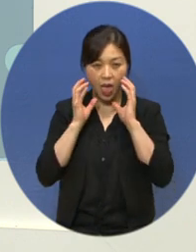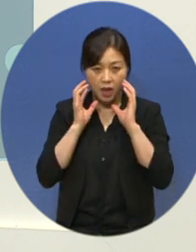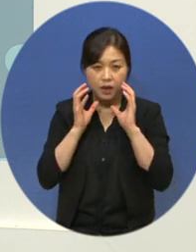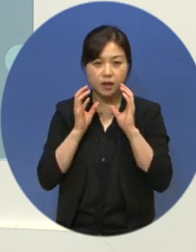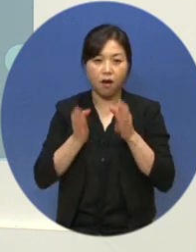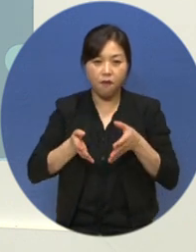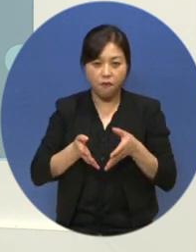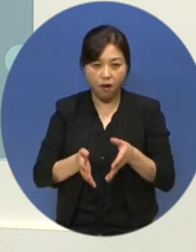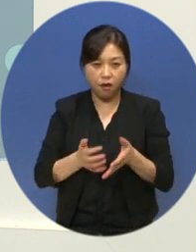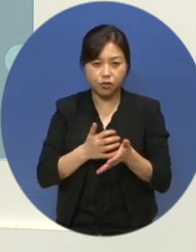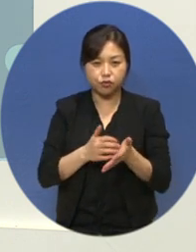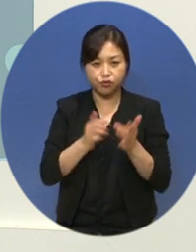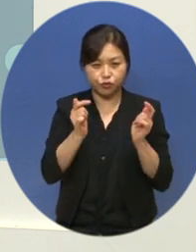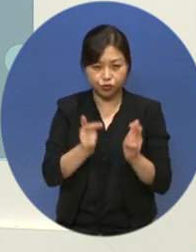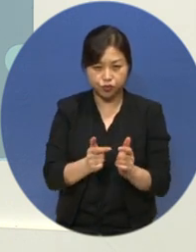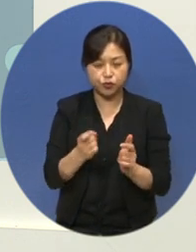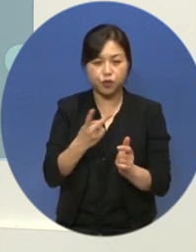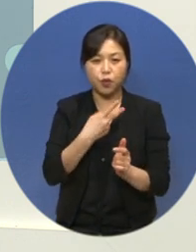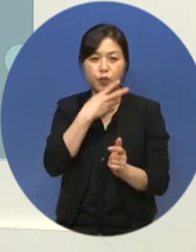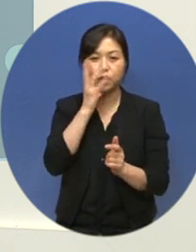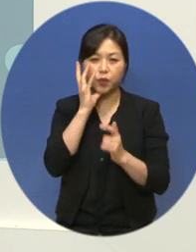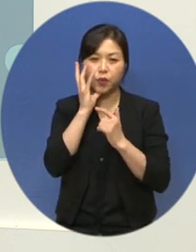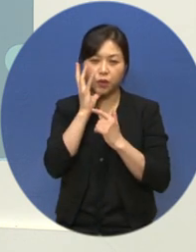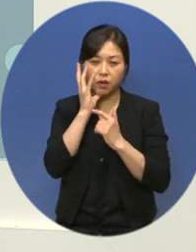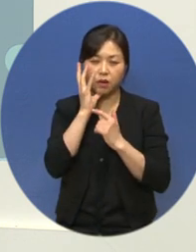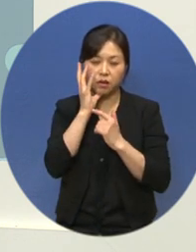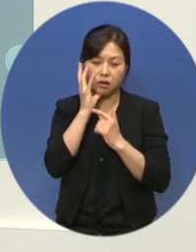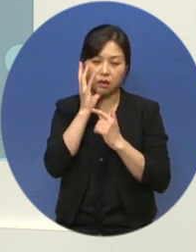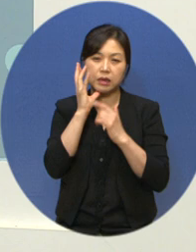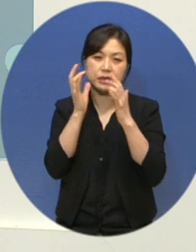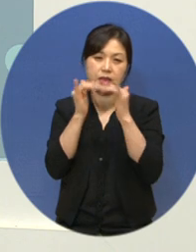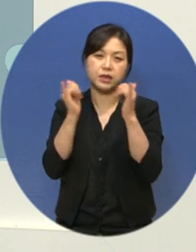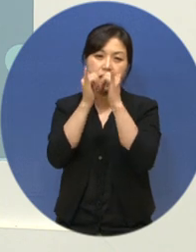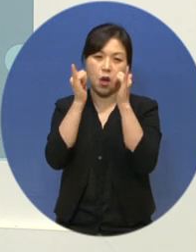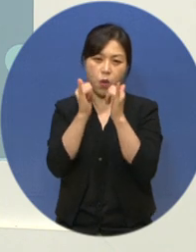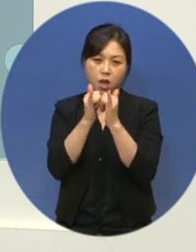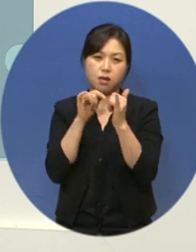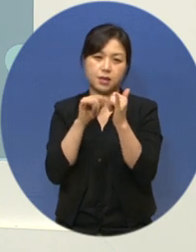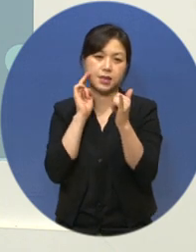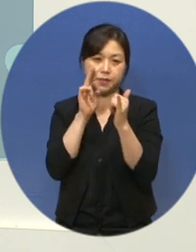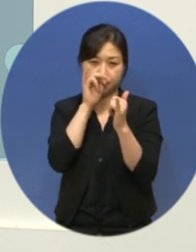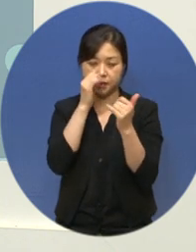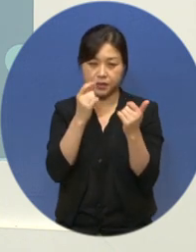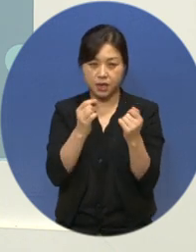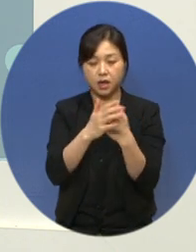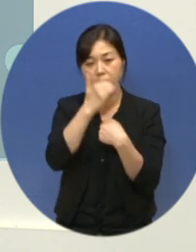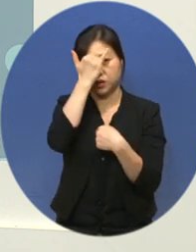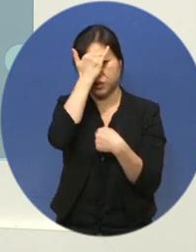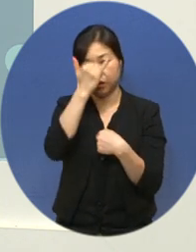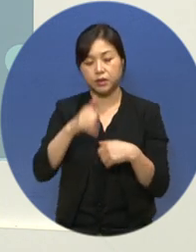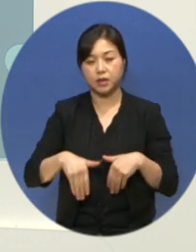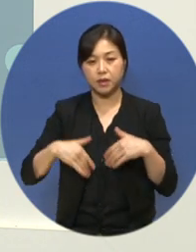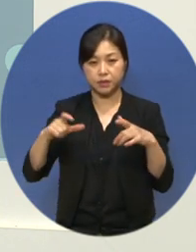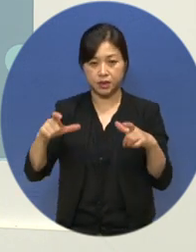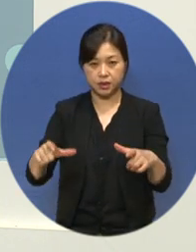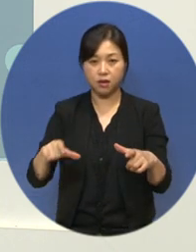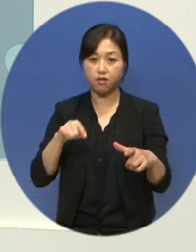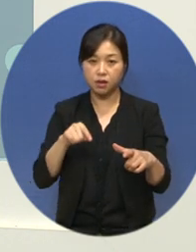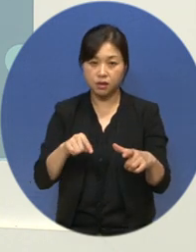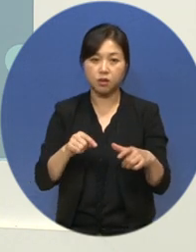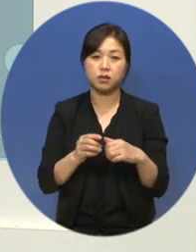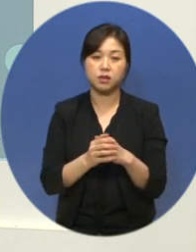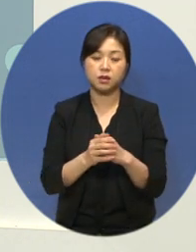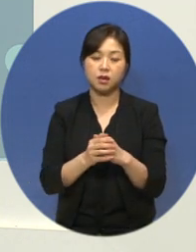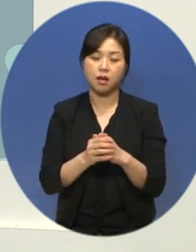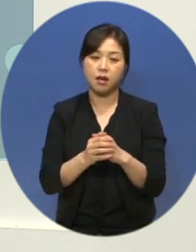사회가 상당히 심각하지 않아 요 예 그렇습니다 그래서 이것을 충청남도 에서는 어떤 식으로